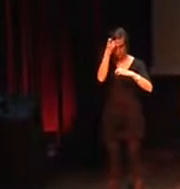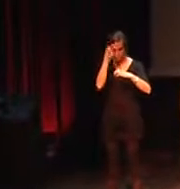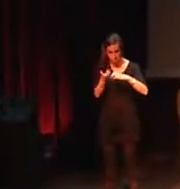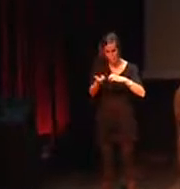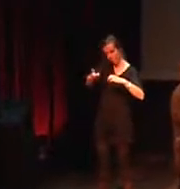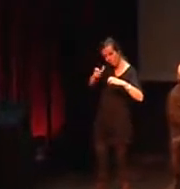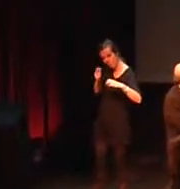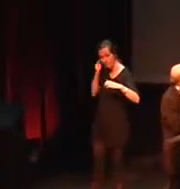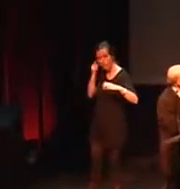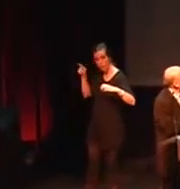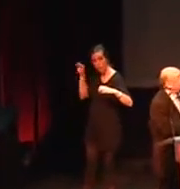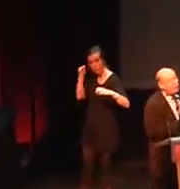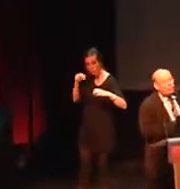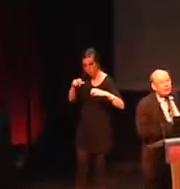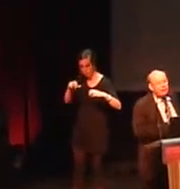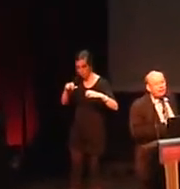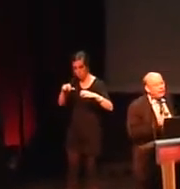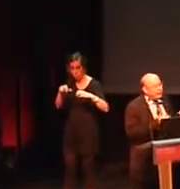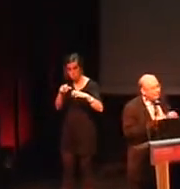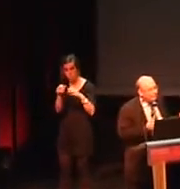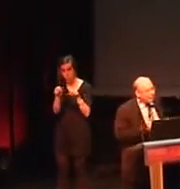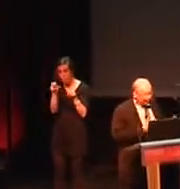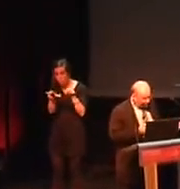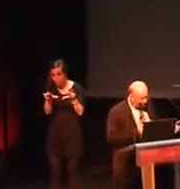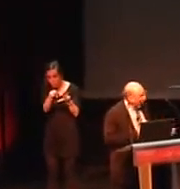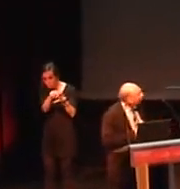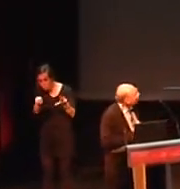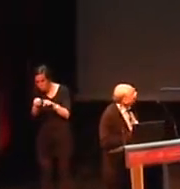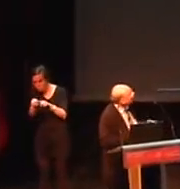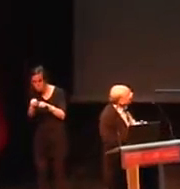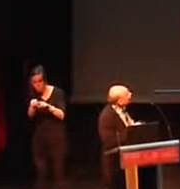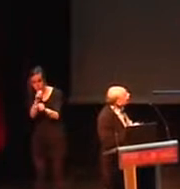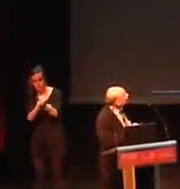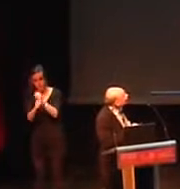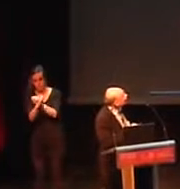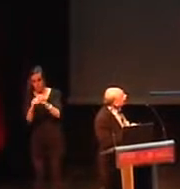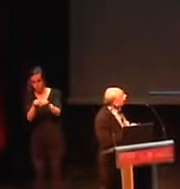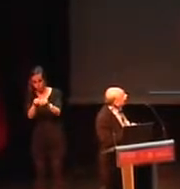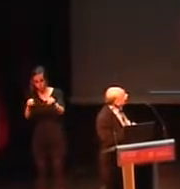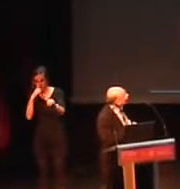cette audition, eh bien ce câblage est anormal. Il ne marche pas très bien. Donc